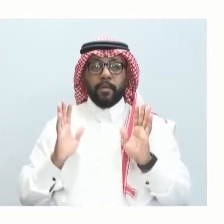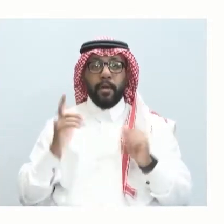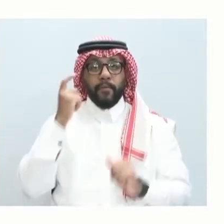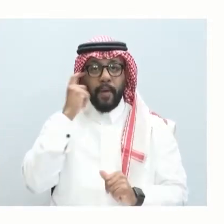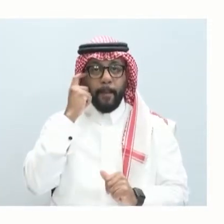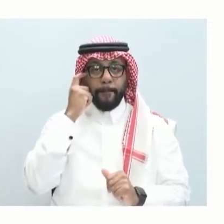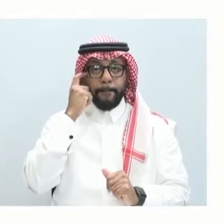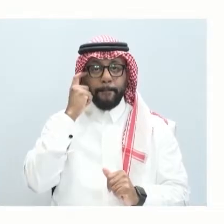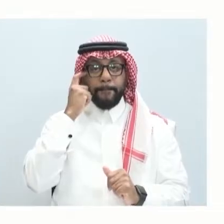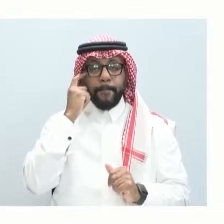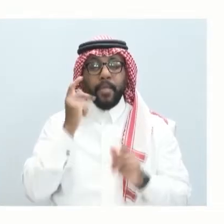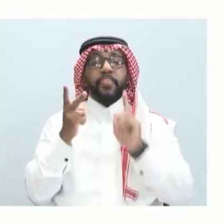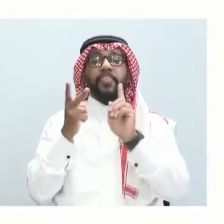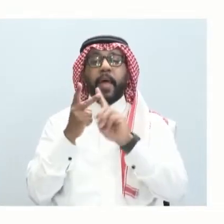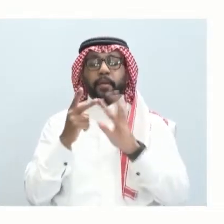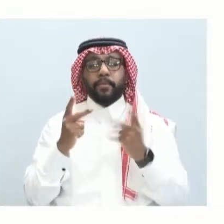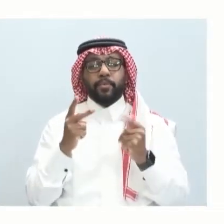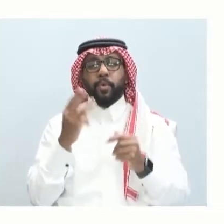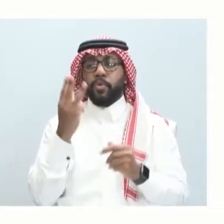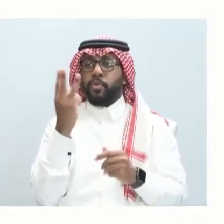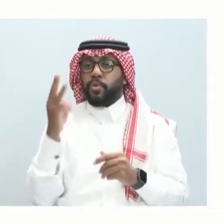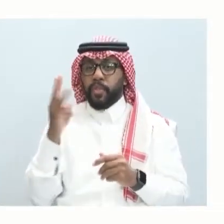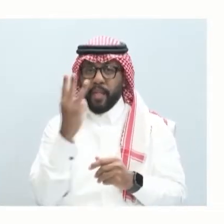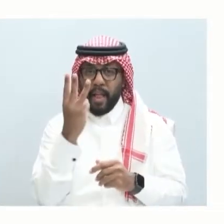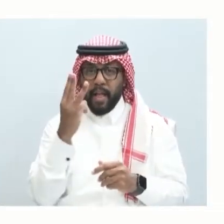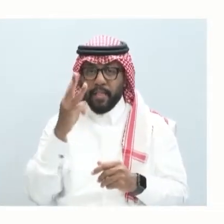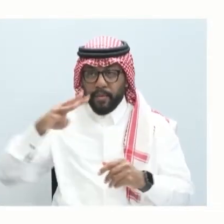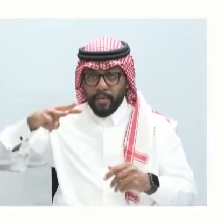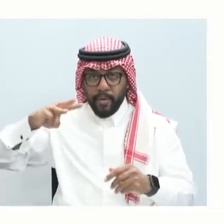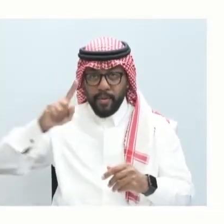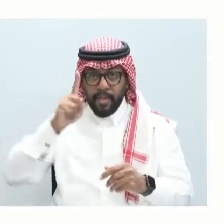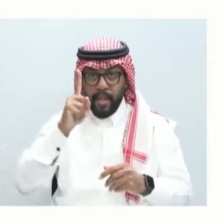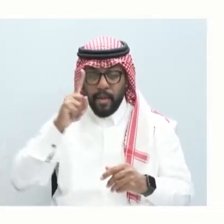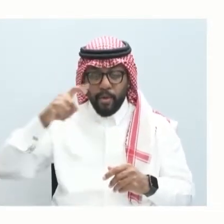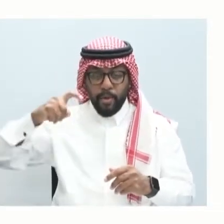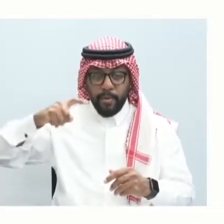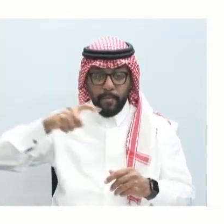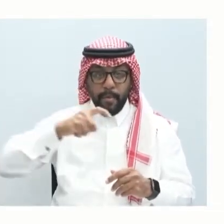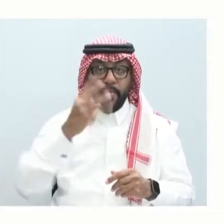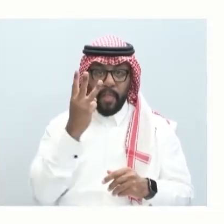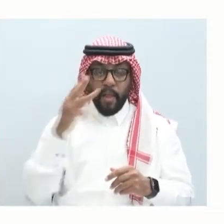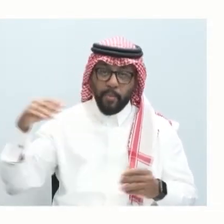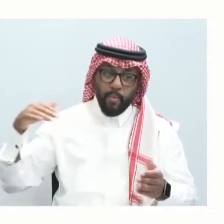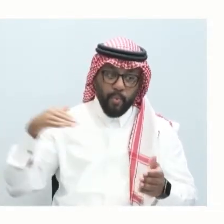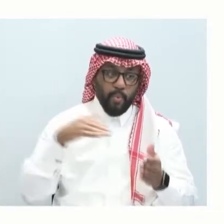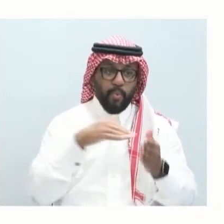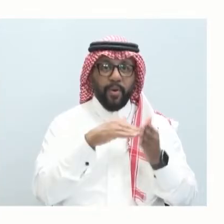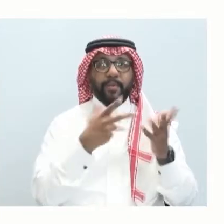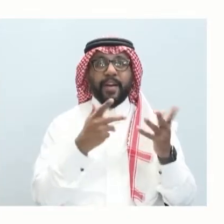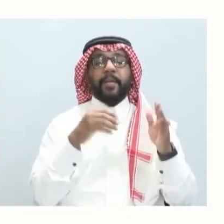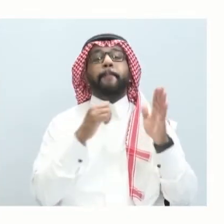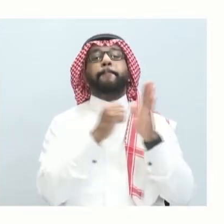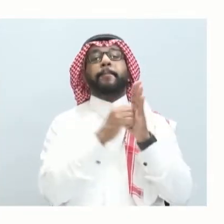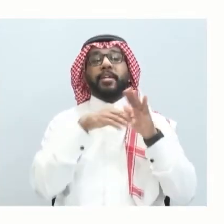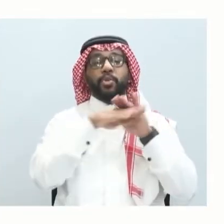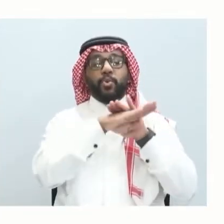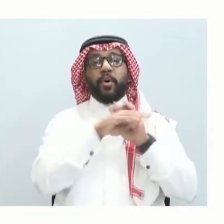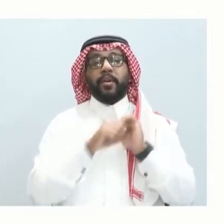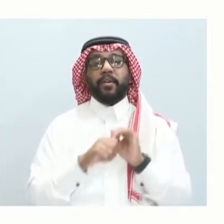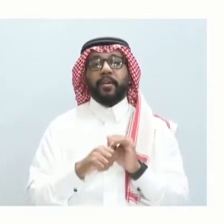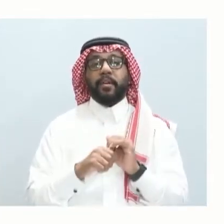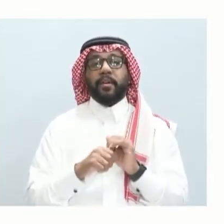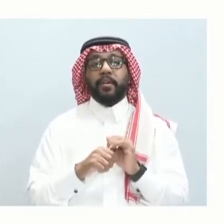اذا دخل ثلاث نملات منها اذا دخلت ثلاث نملات اذا هذه كذلك معلومه